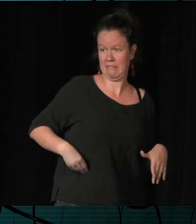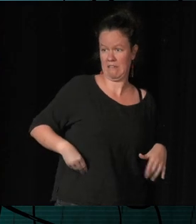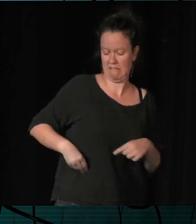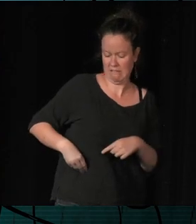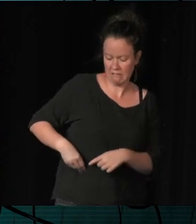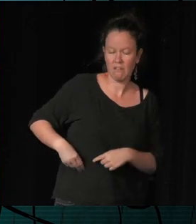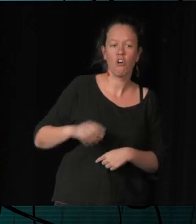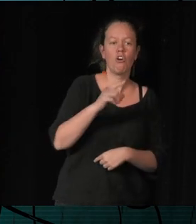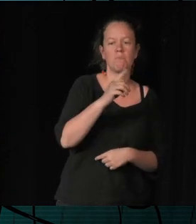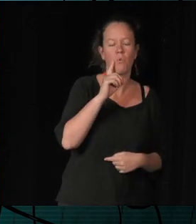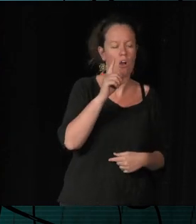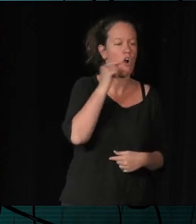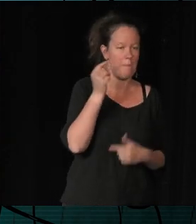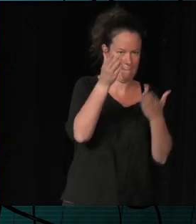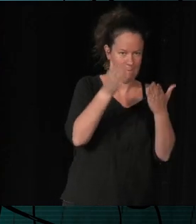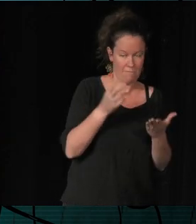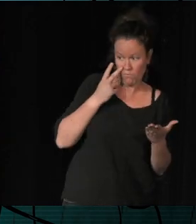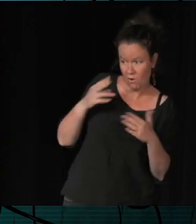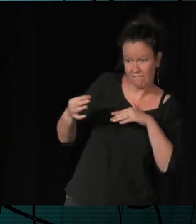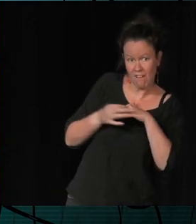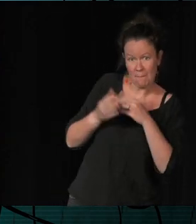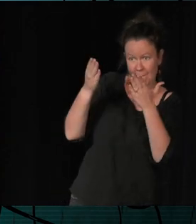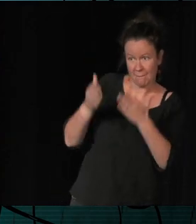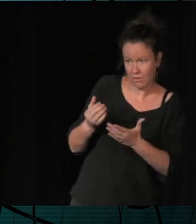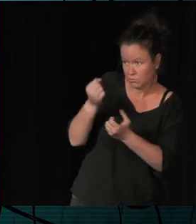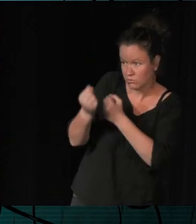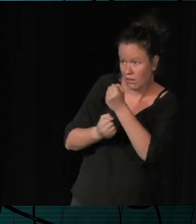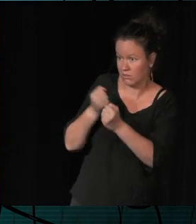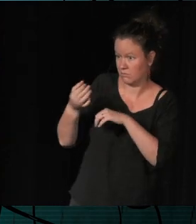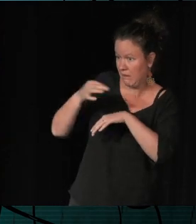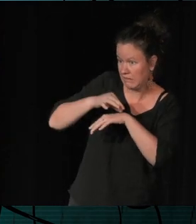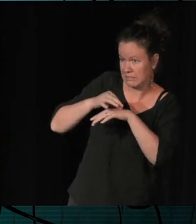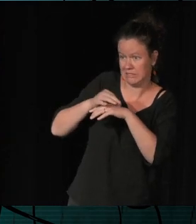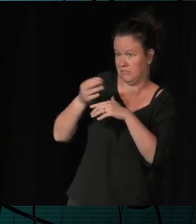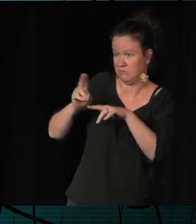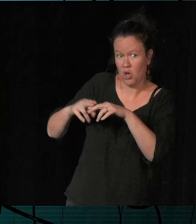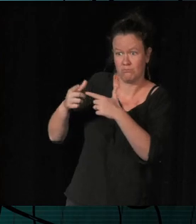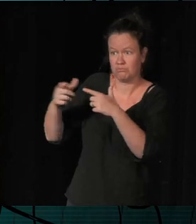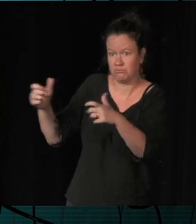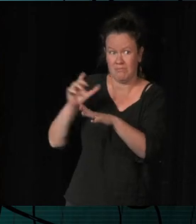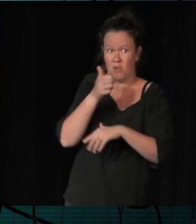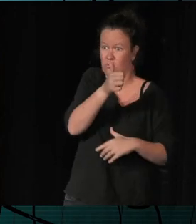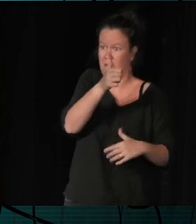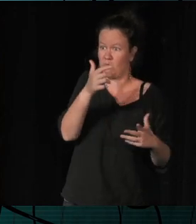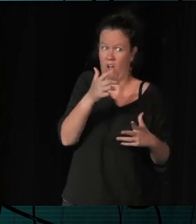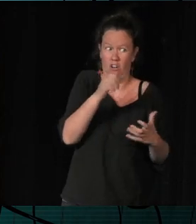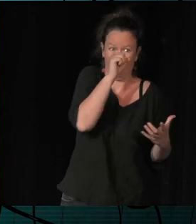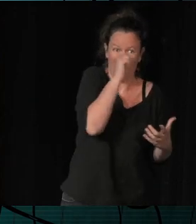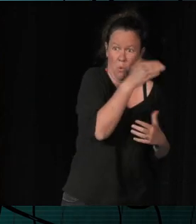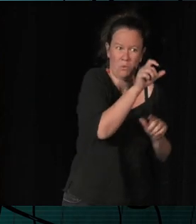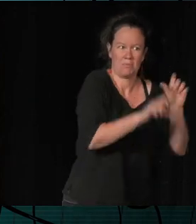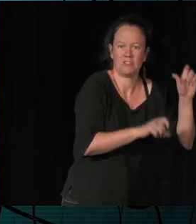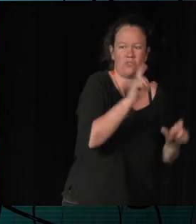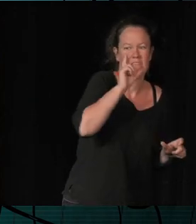sa femme souffrir d'une maladie incurable et s'est retrouvée à avoir des désirs pour d'autres femmes. Les ennemis de Silent Hill sont intéressants parce que c'est des infirmières